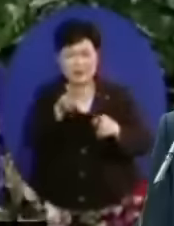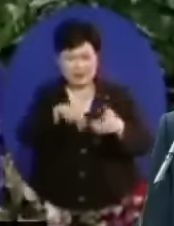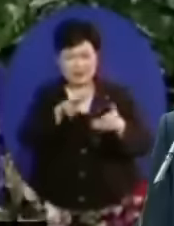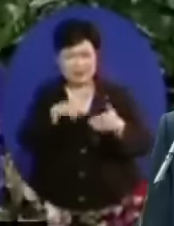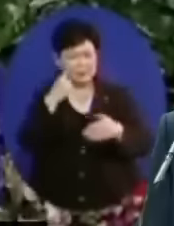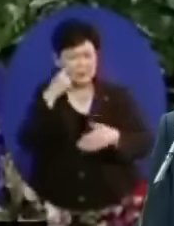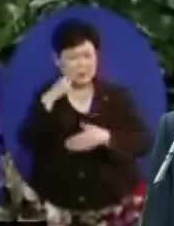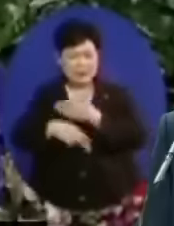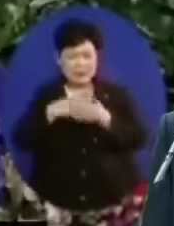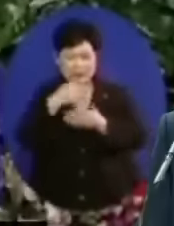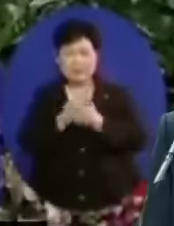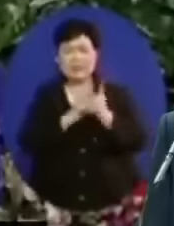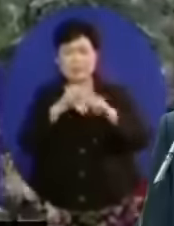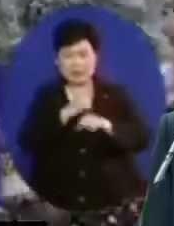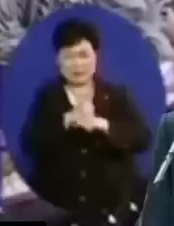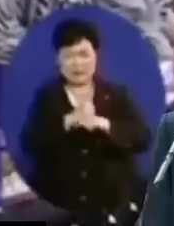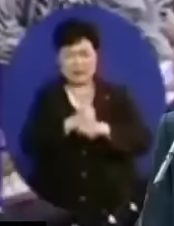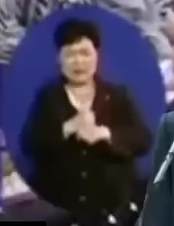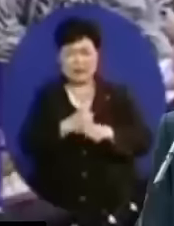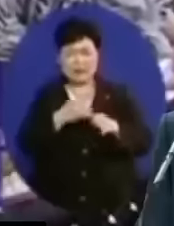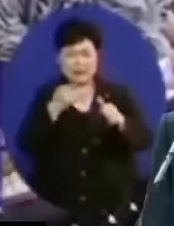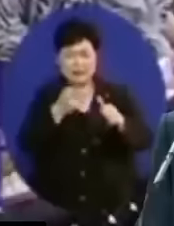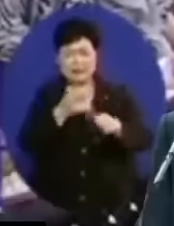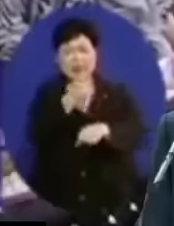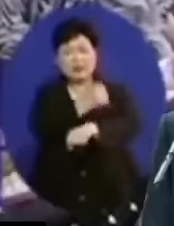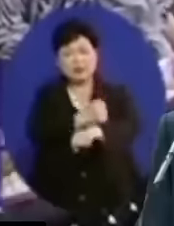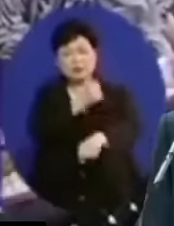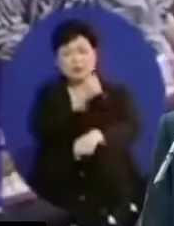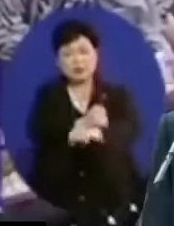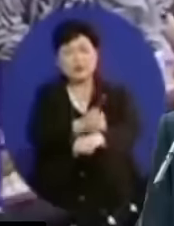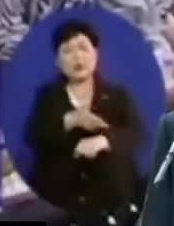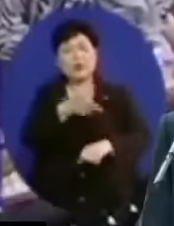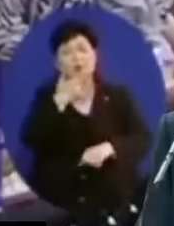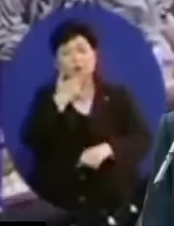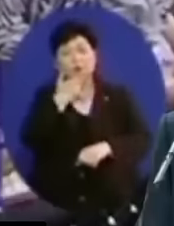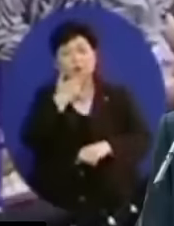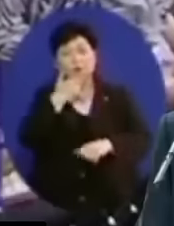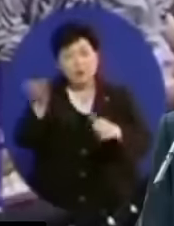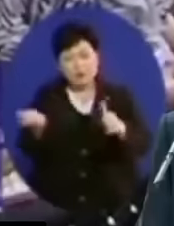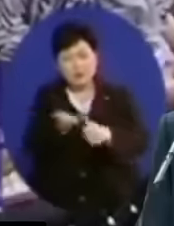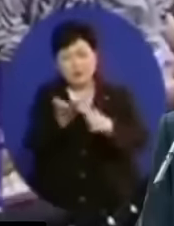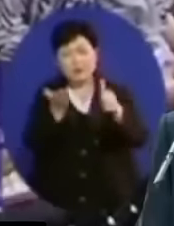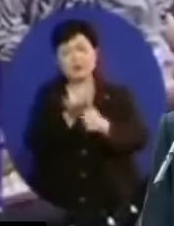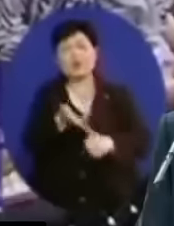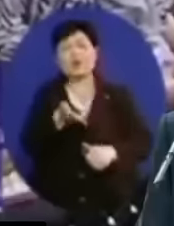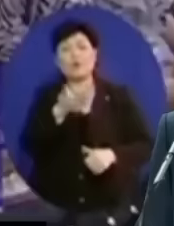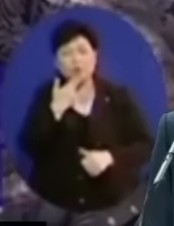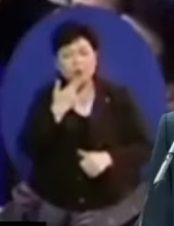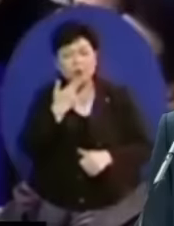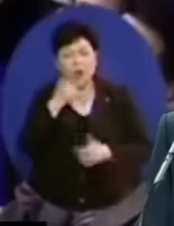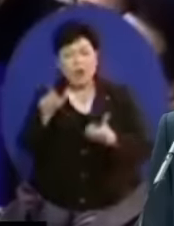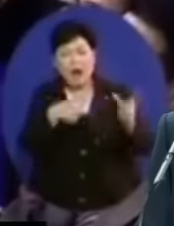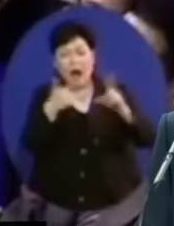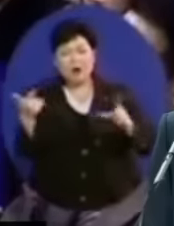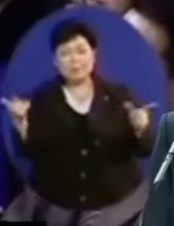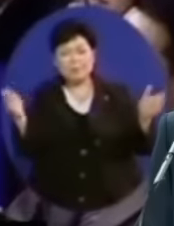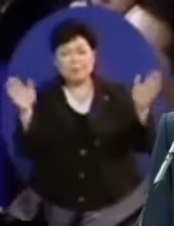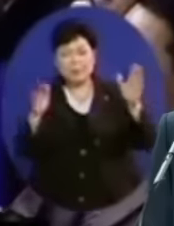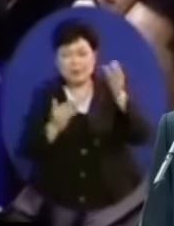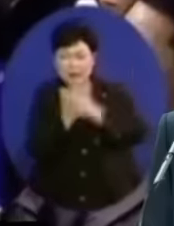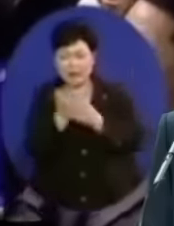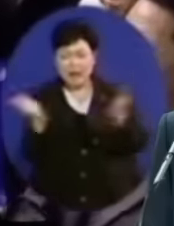읽어보십시다. 야훼께서 이르시되 내가 수고도 아니하였고 재배도 아니하였고 하룻밤에